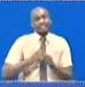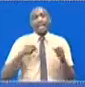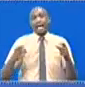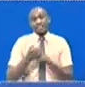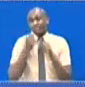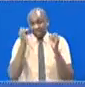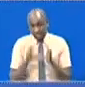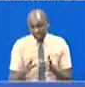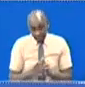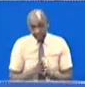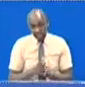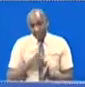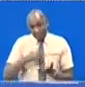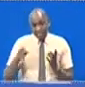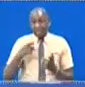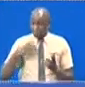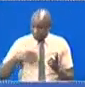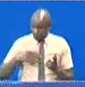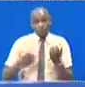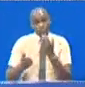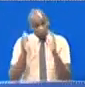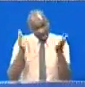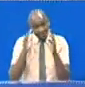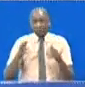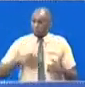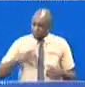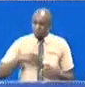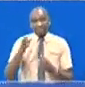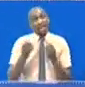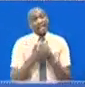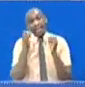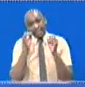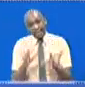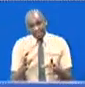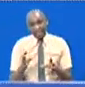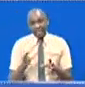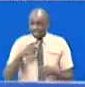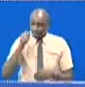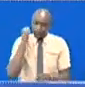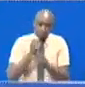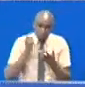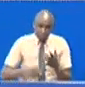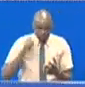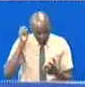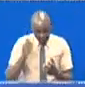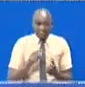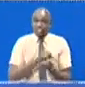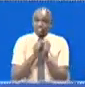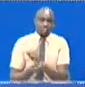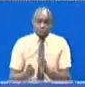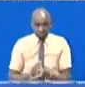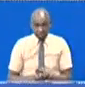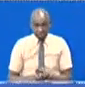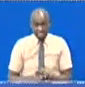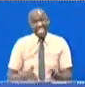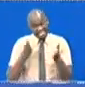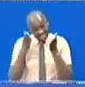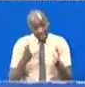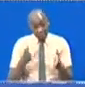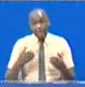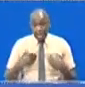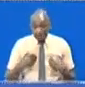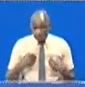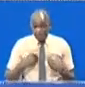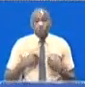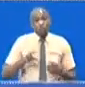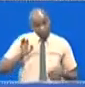wanawao, kando na maslahi ya wananchi kujadiliwa na kupitishwa, sababu inayowalazimu kufanya mabadiliko. Si sasa kuna